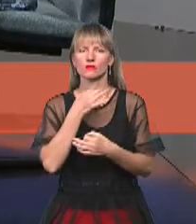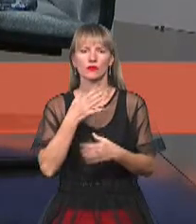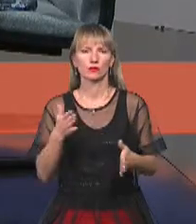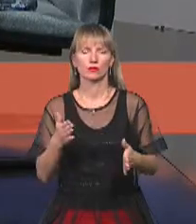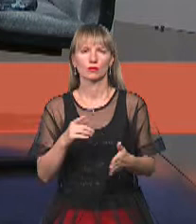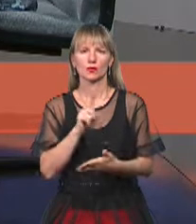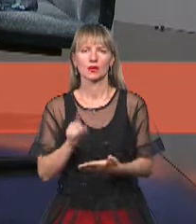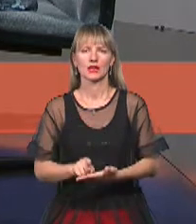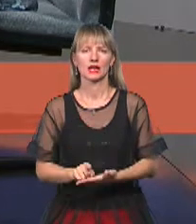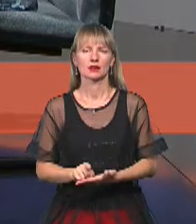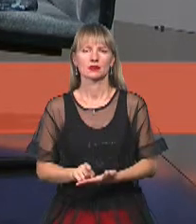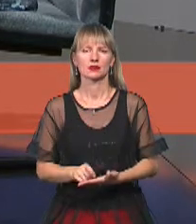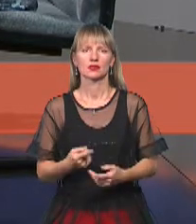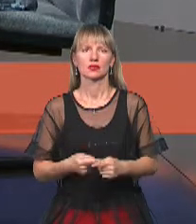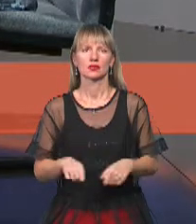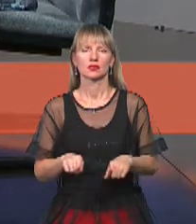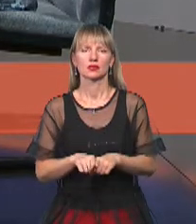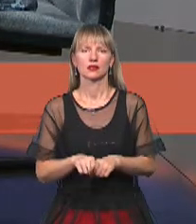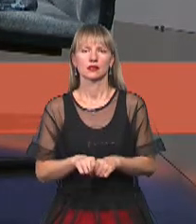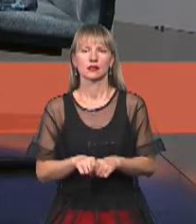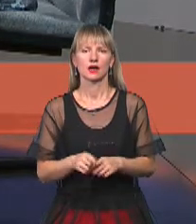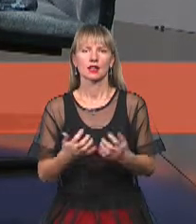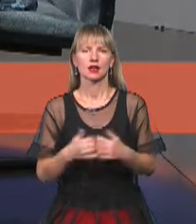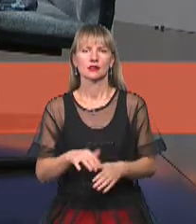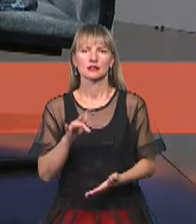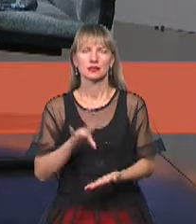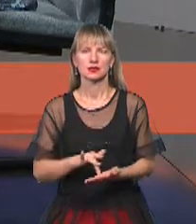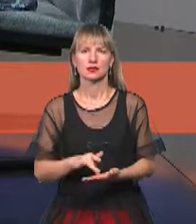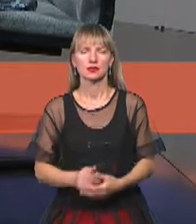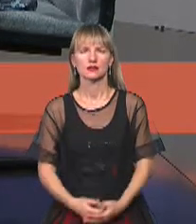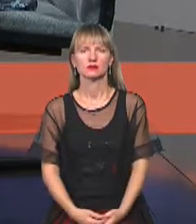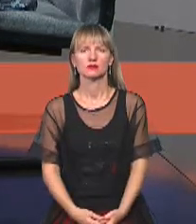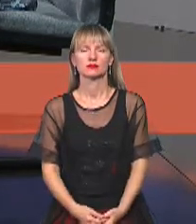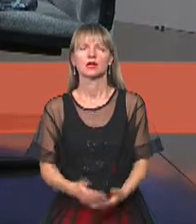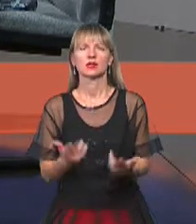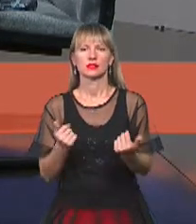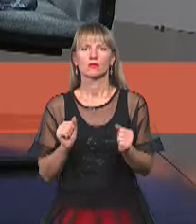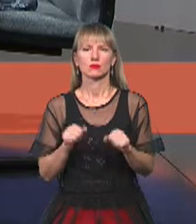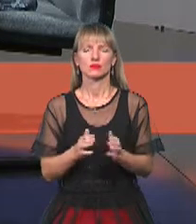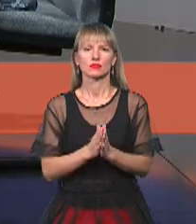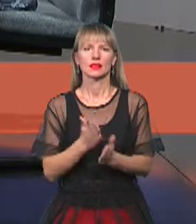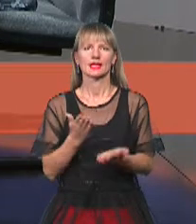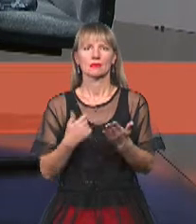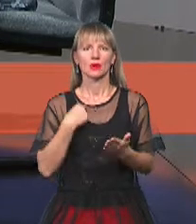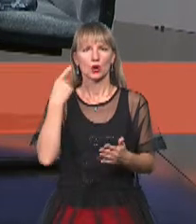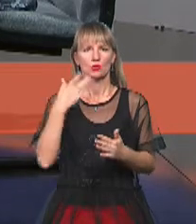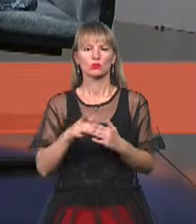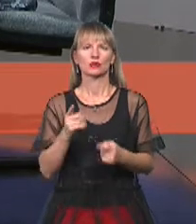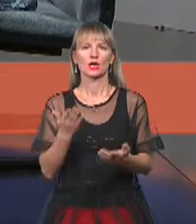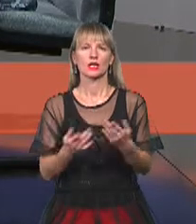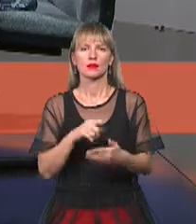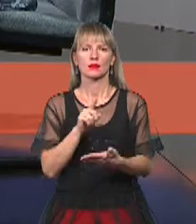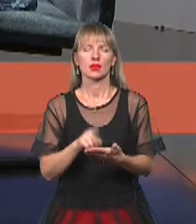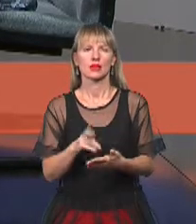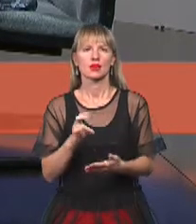Чи є, ну, тобто це такий як аналітичний центр, так? Дивіться, ну, так, звертатися можна, якщо ми розуміємо, що це питання не